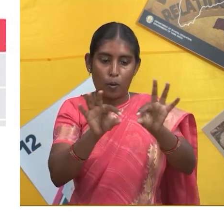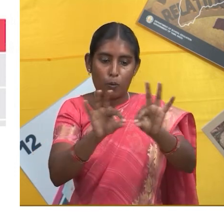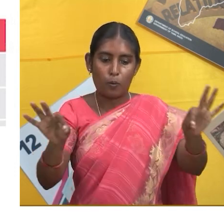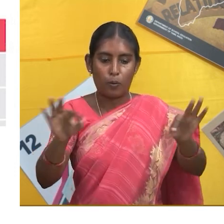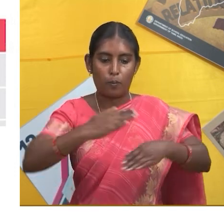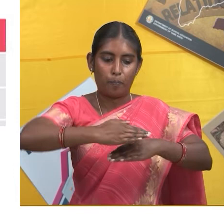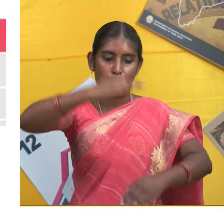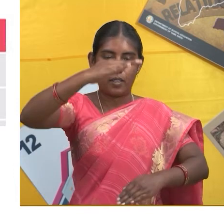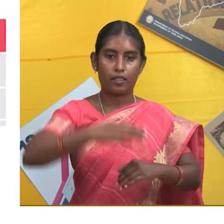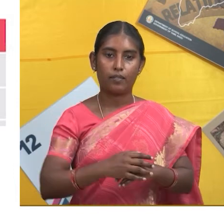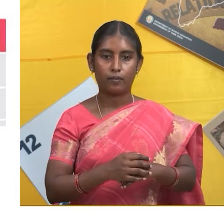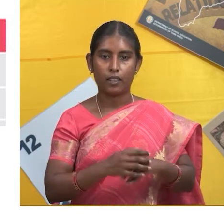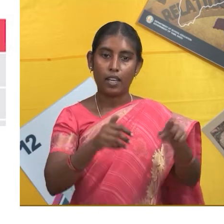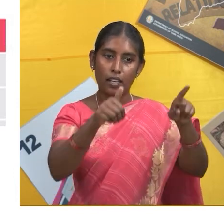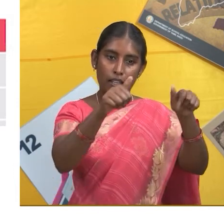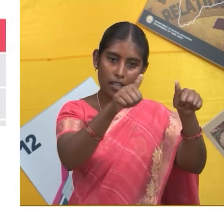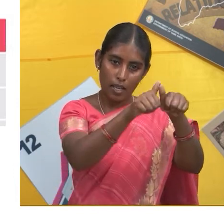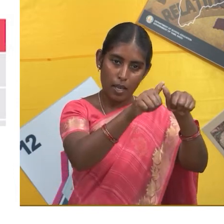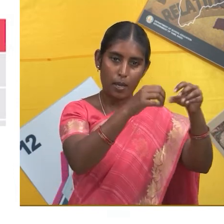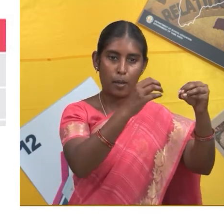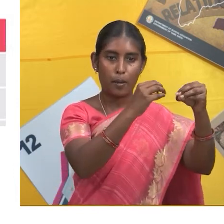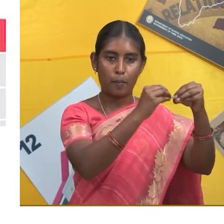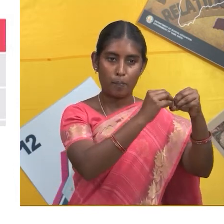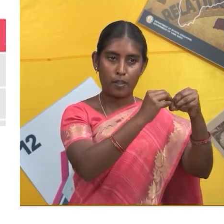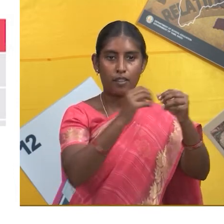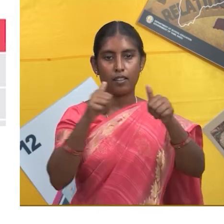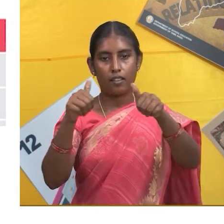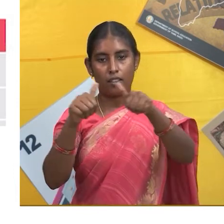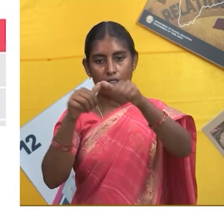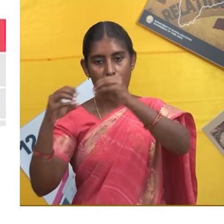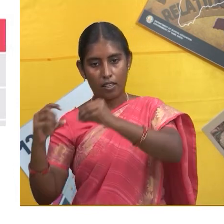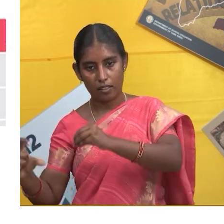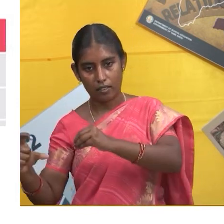siinä நிறுவுக்குக்கரும்